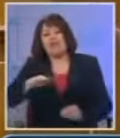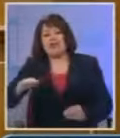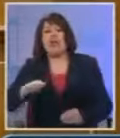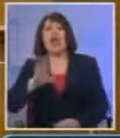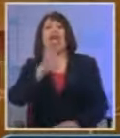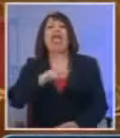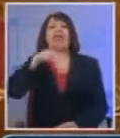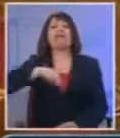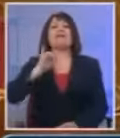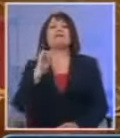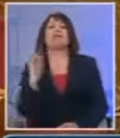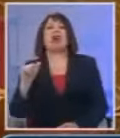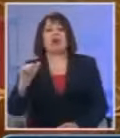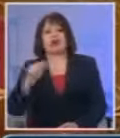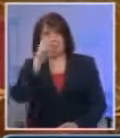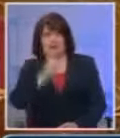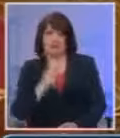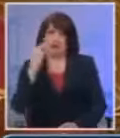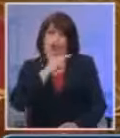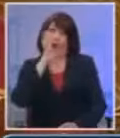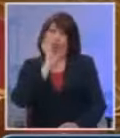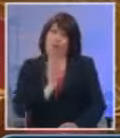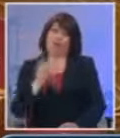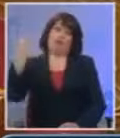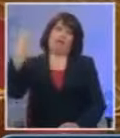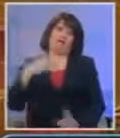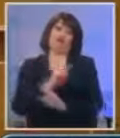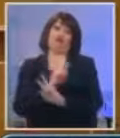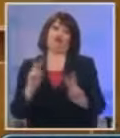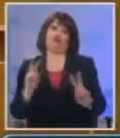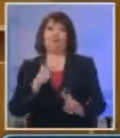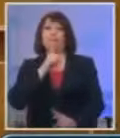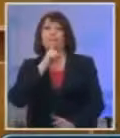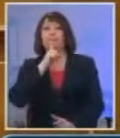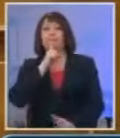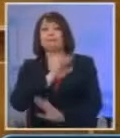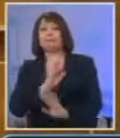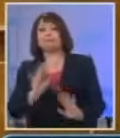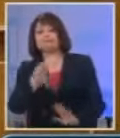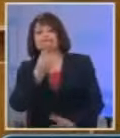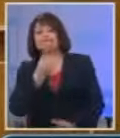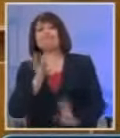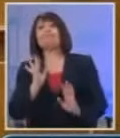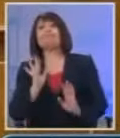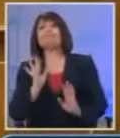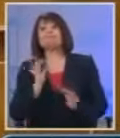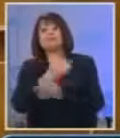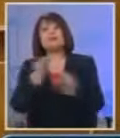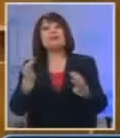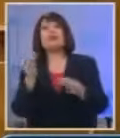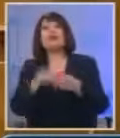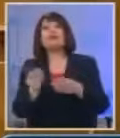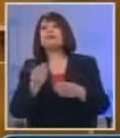βέβαια, εσείς ο Πρωθυπουργός της αλήθειας και του φωτός, κουβέντα. Αυτά λέγατε στον κόσμο